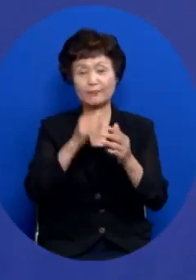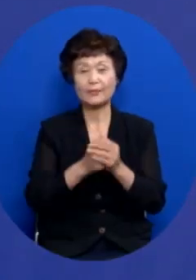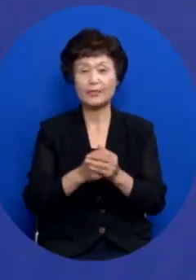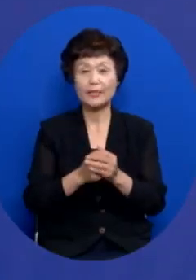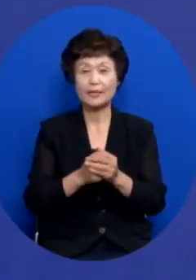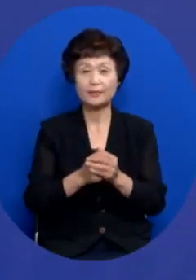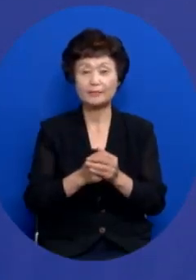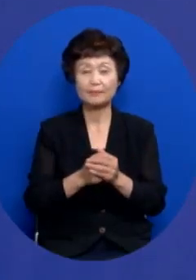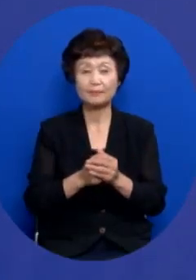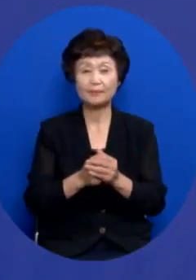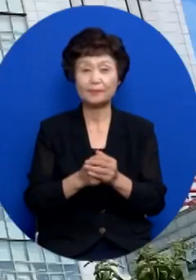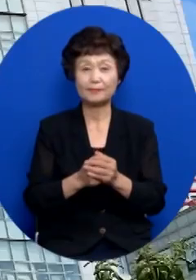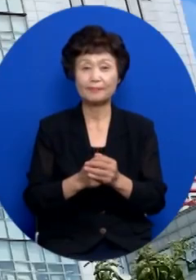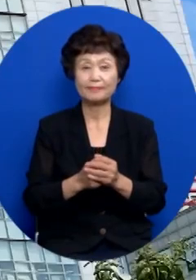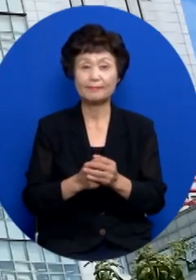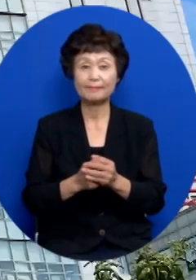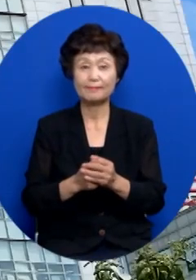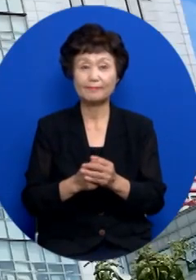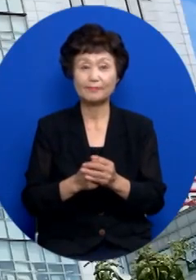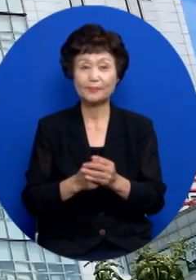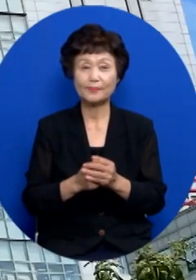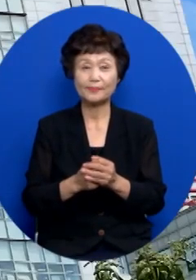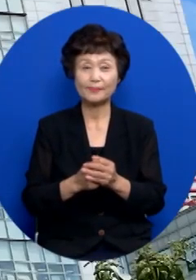오늘의 주요 단신입니다.